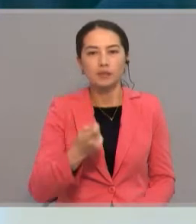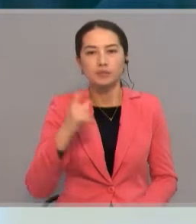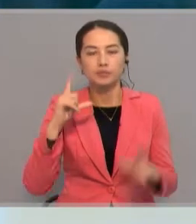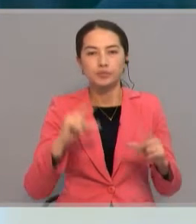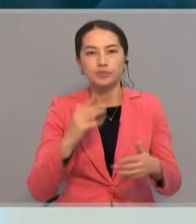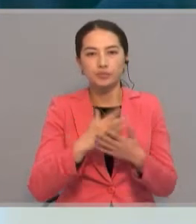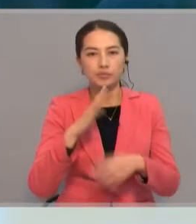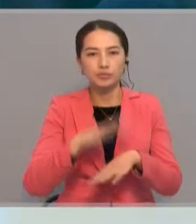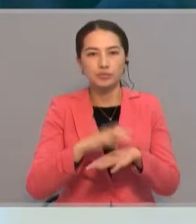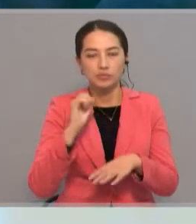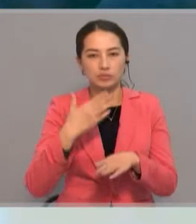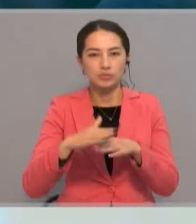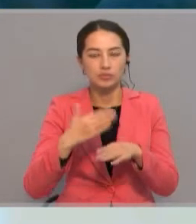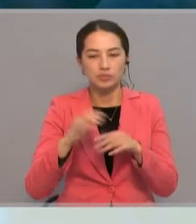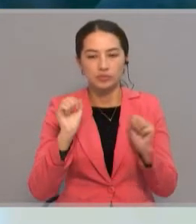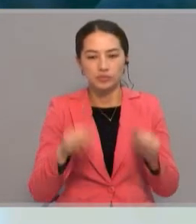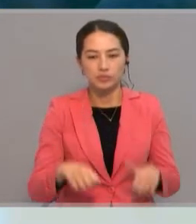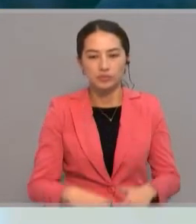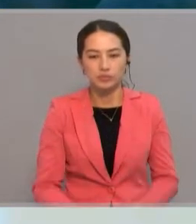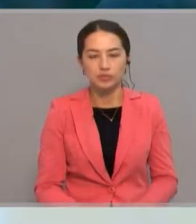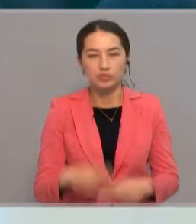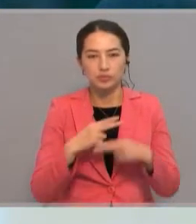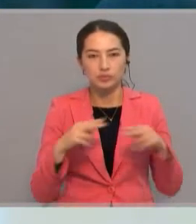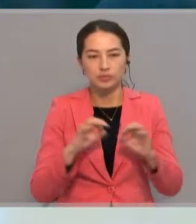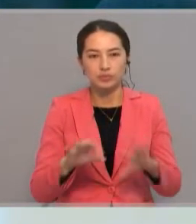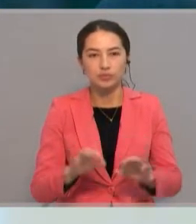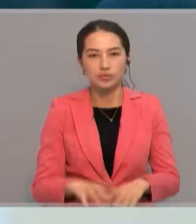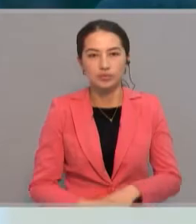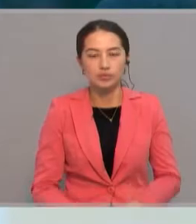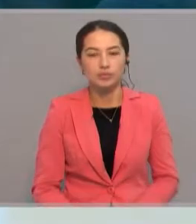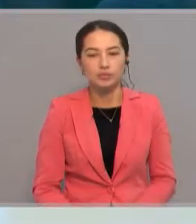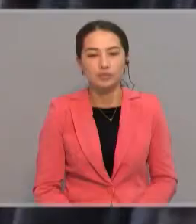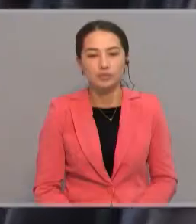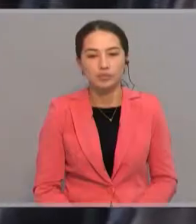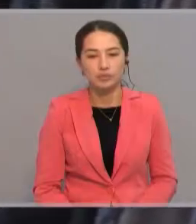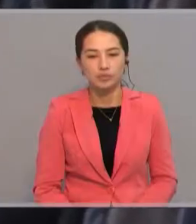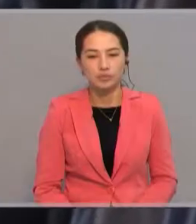Тіпті банк арқылы бөліп төлеуге де болады. Тақырыпты тілші тарқатады.